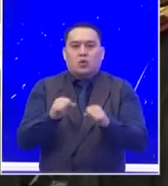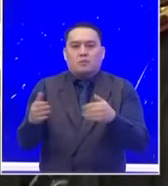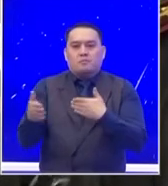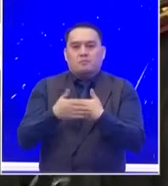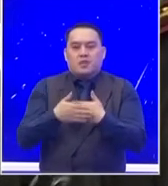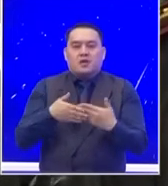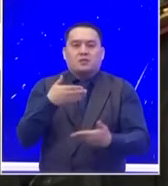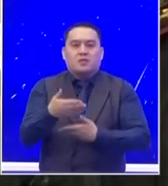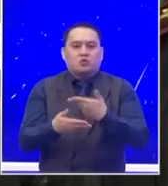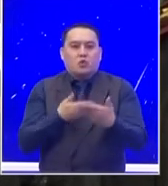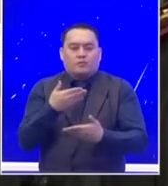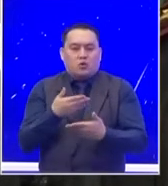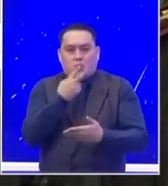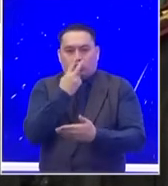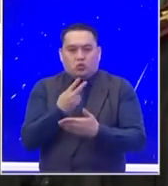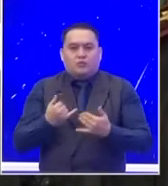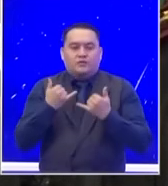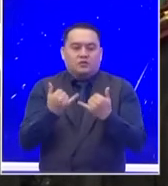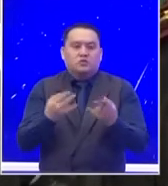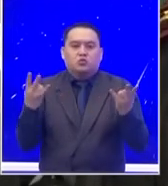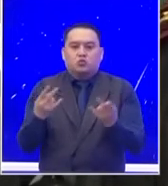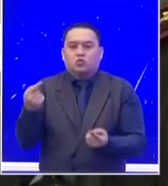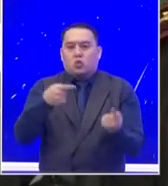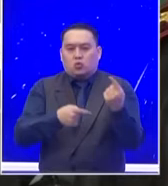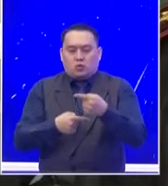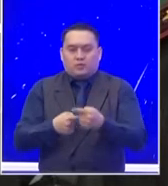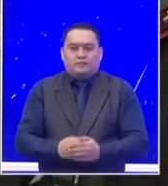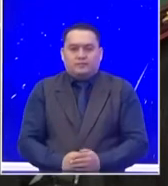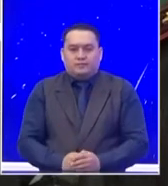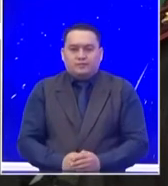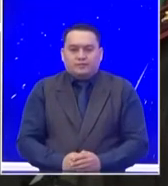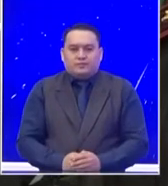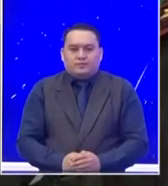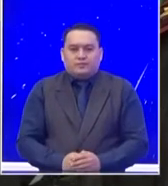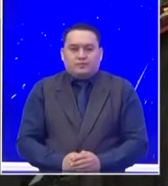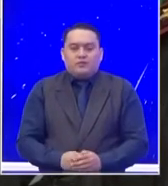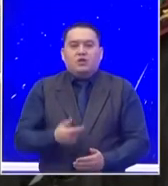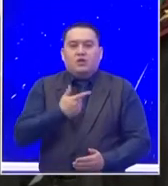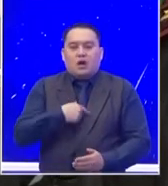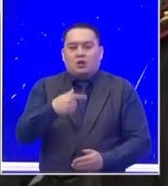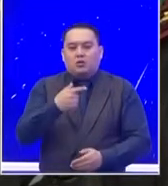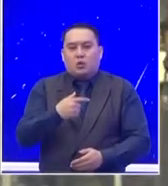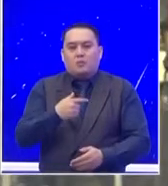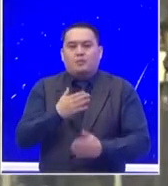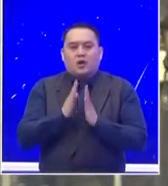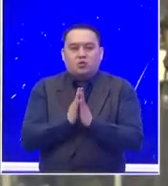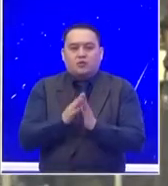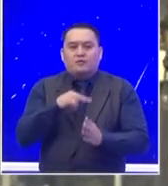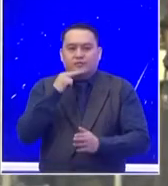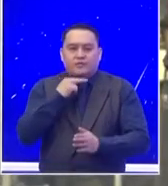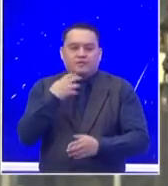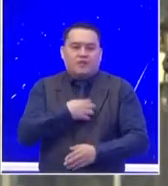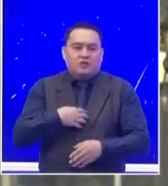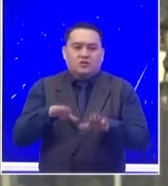к пешеходным переходам, а также уступайте дорогу переходящим или вступившим на проезжую часть. В свою очередь, прошу пешеходов проходить дорогу в